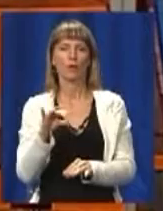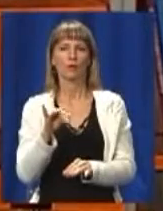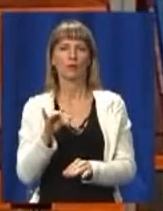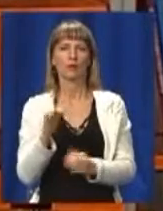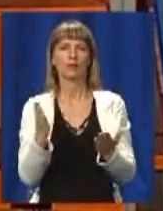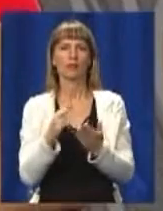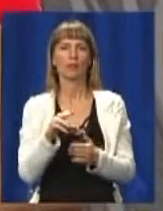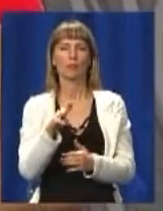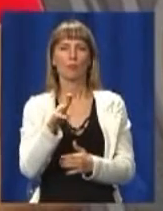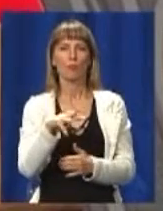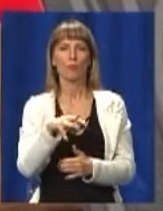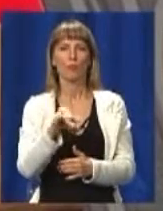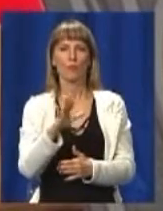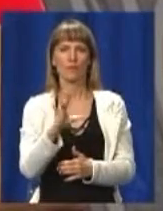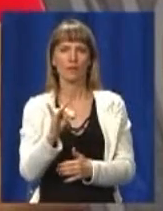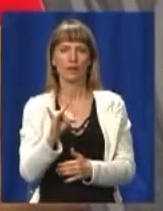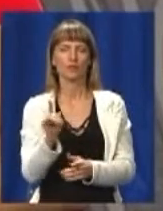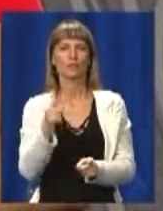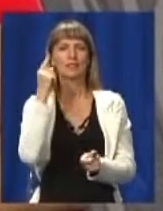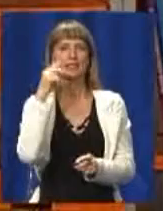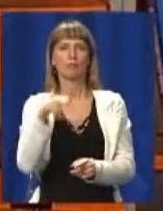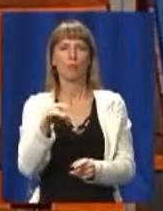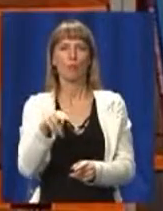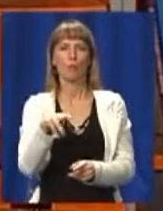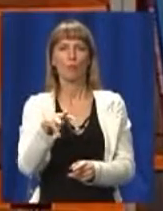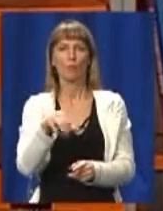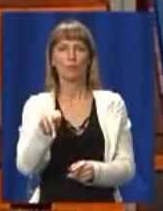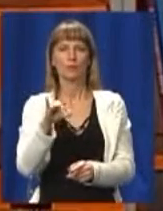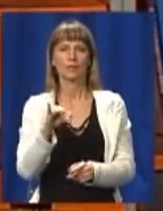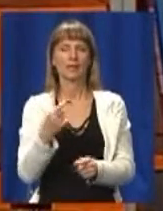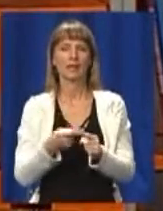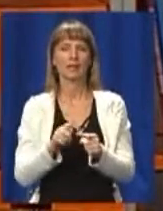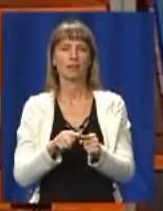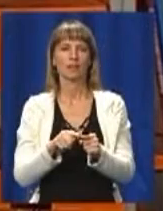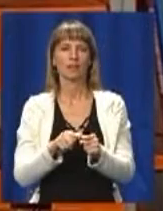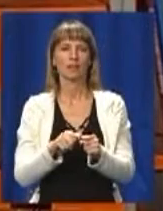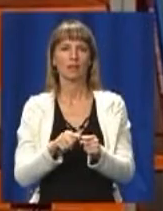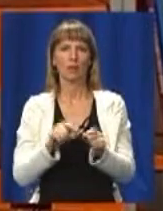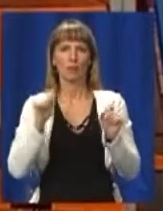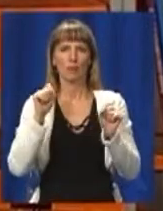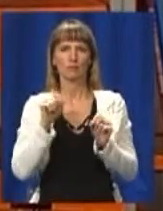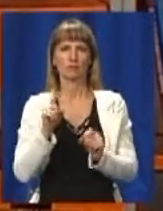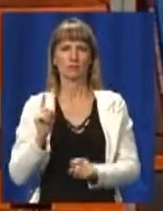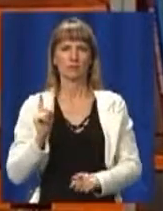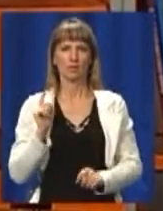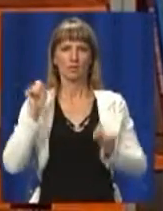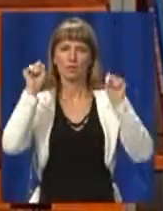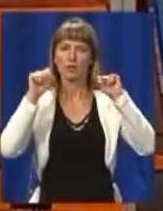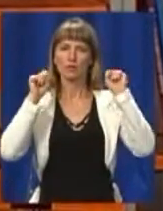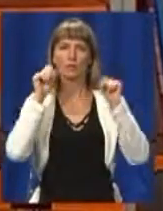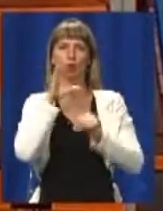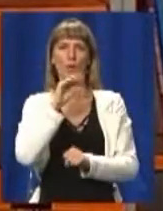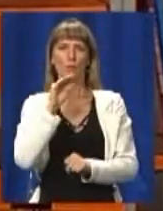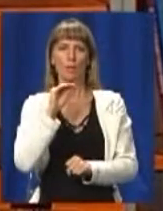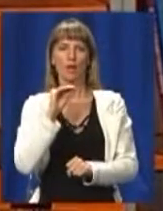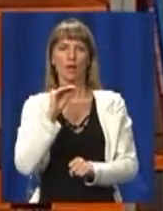як Муді. Да. Що ти знаєш про Муді? Я знаю, що Муді – це пастушка собака. І теж